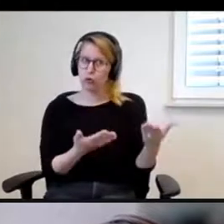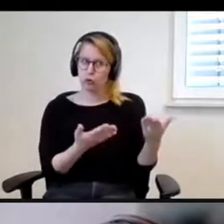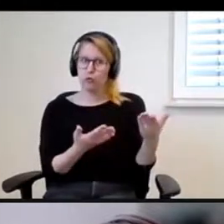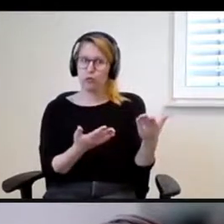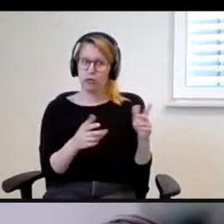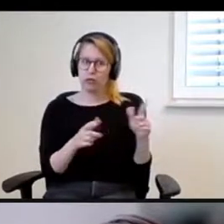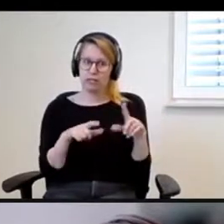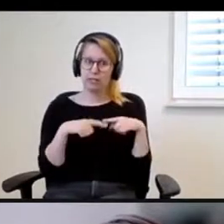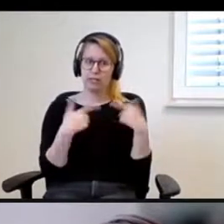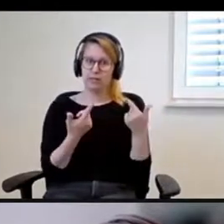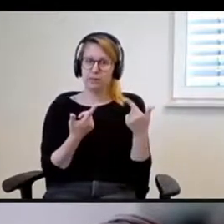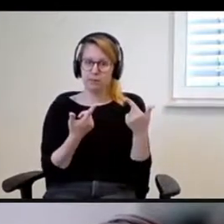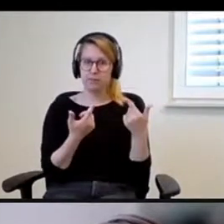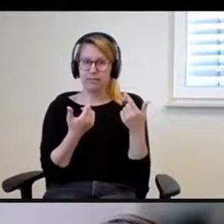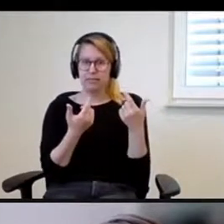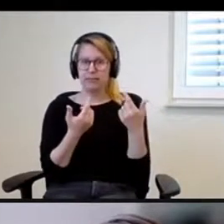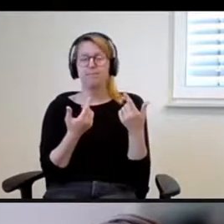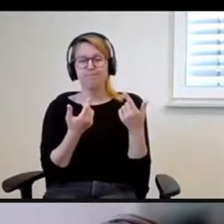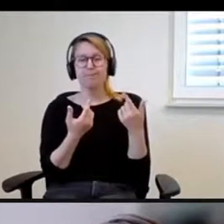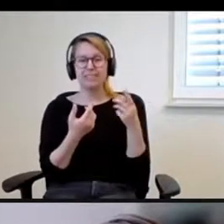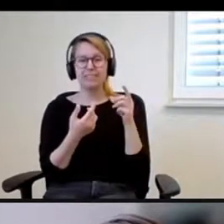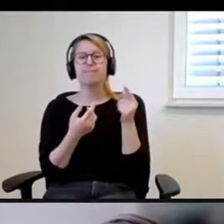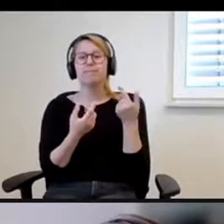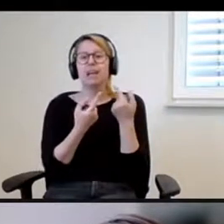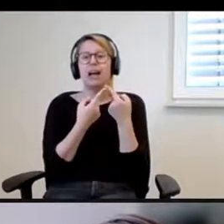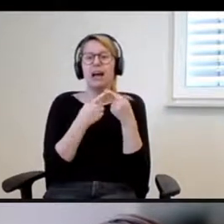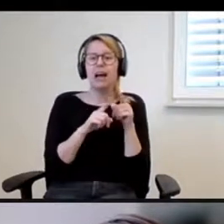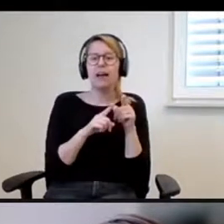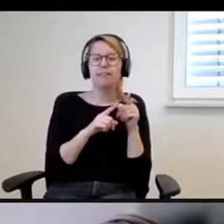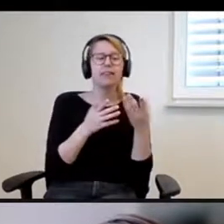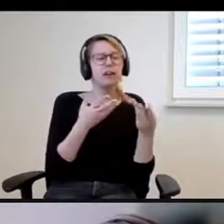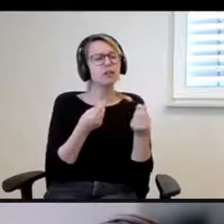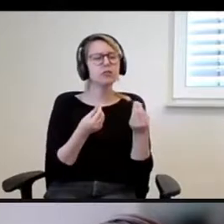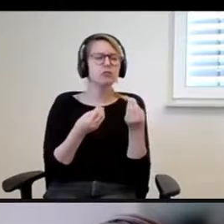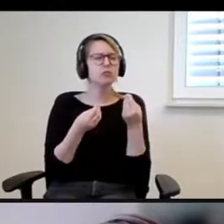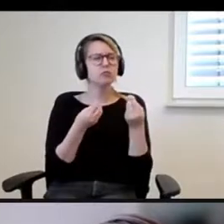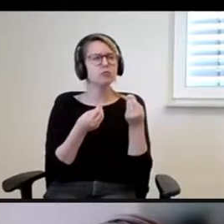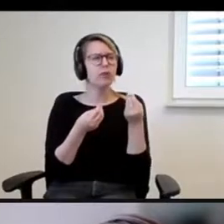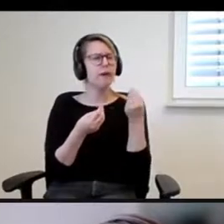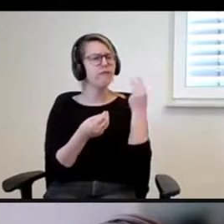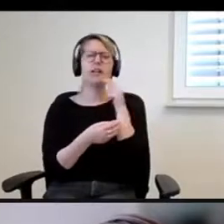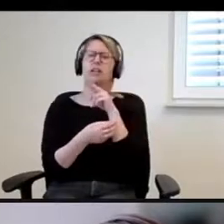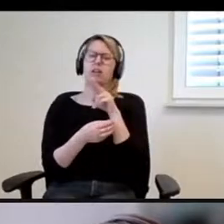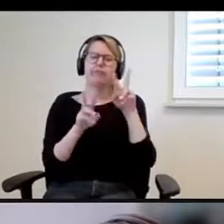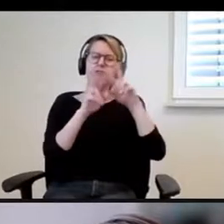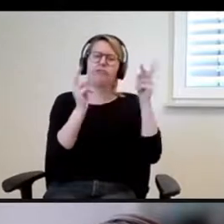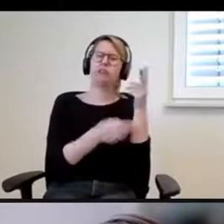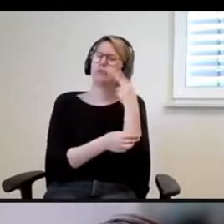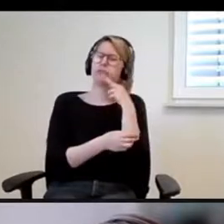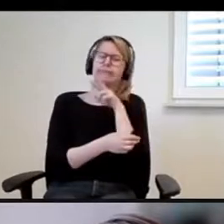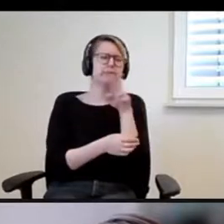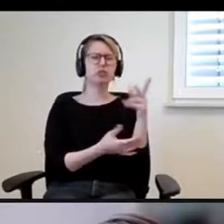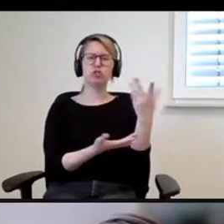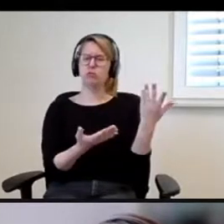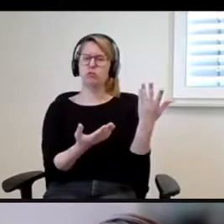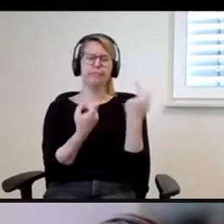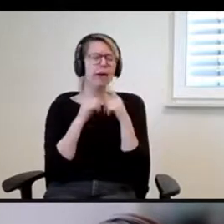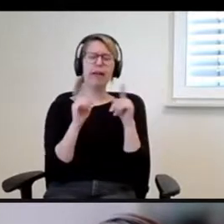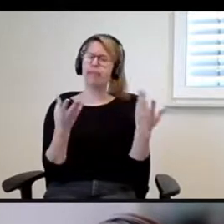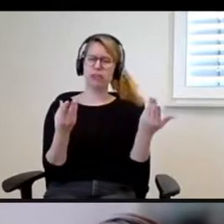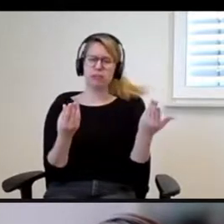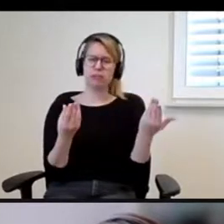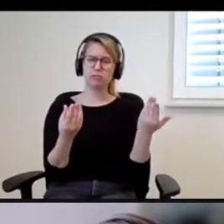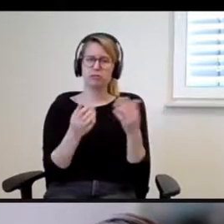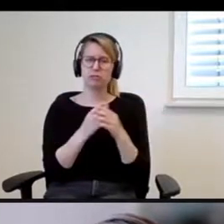de l'importance de prendre en compte tout le monde. Les élections, c'est important aussi que